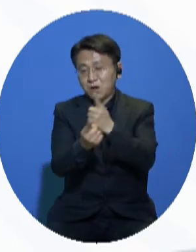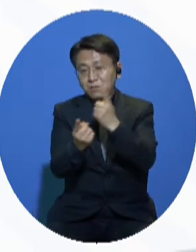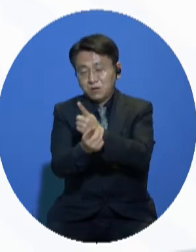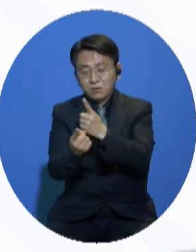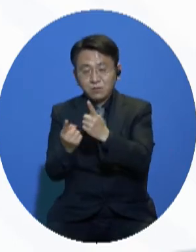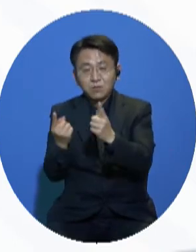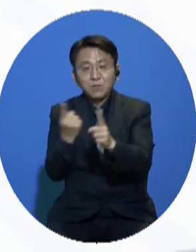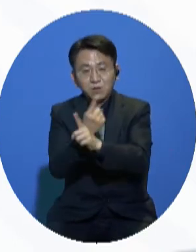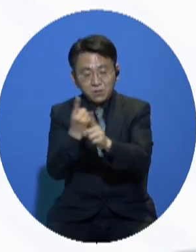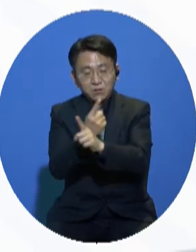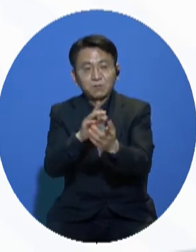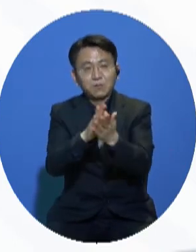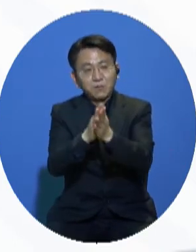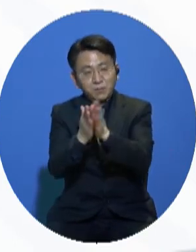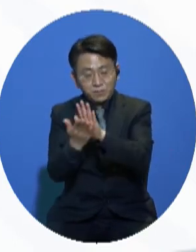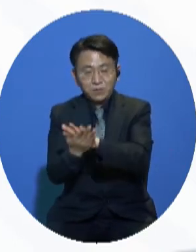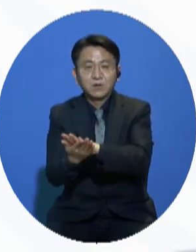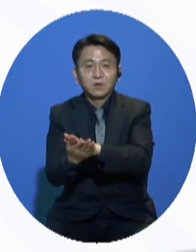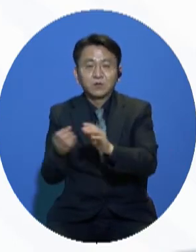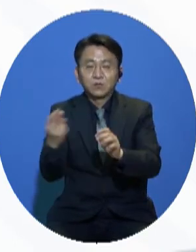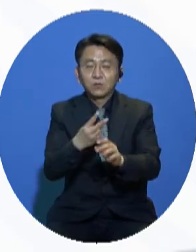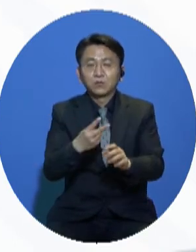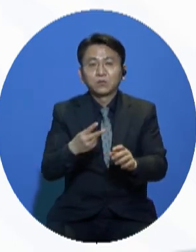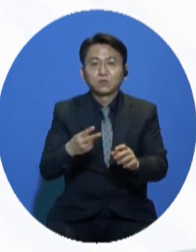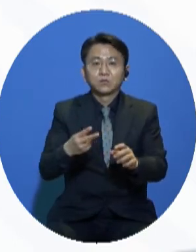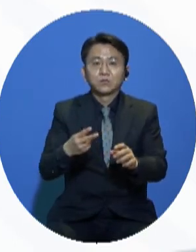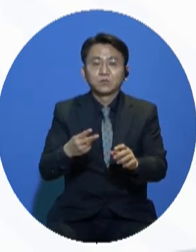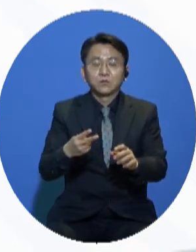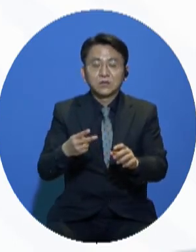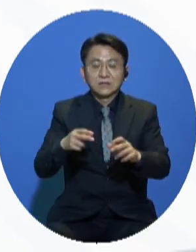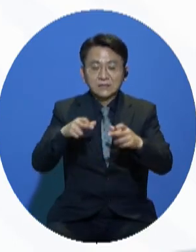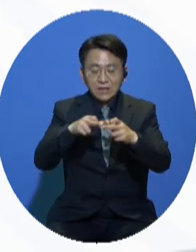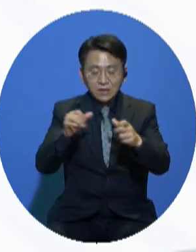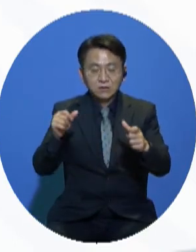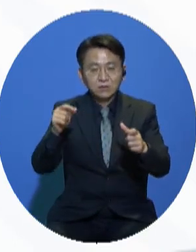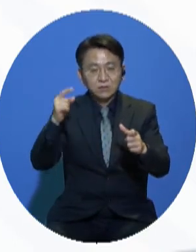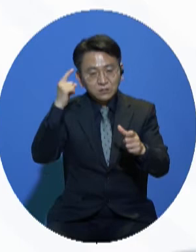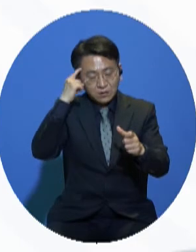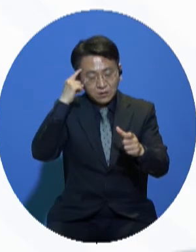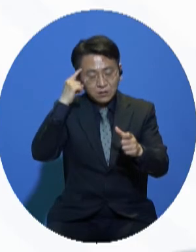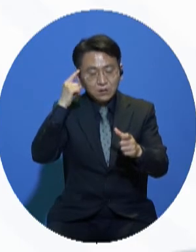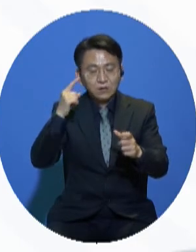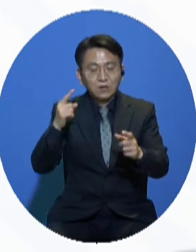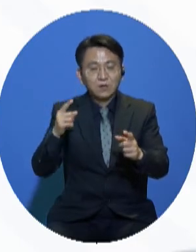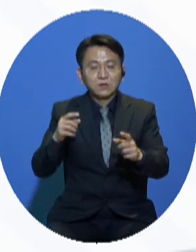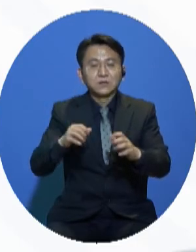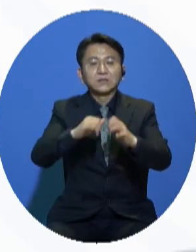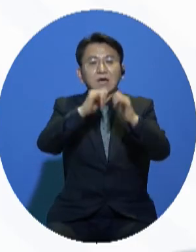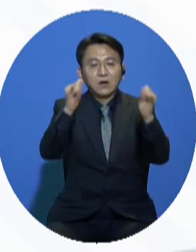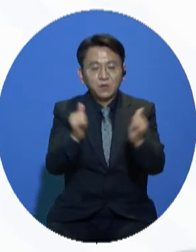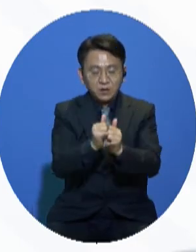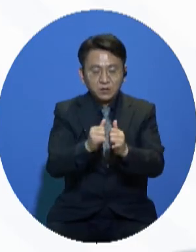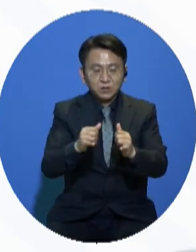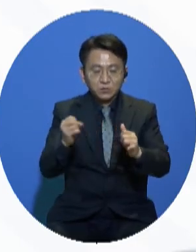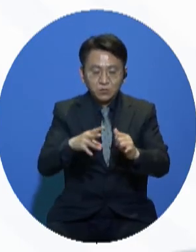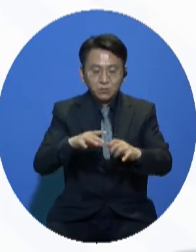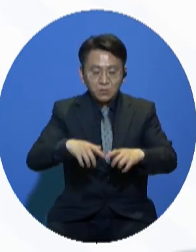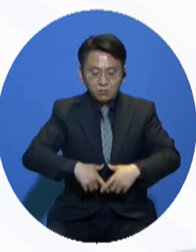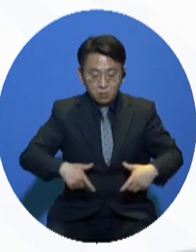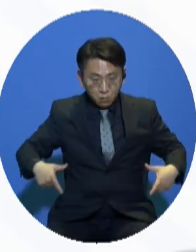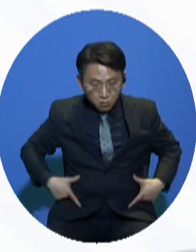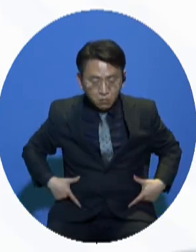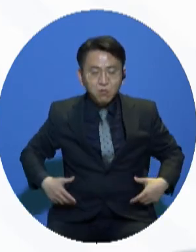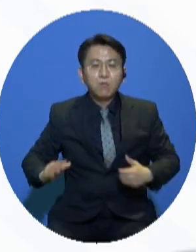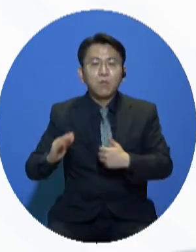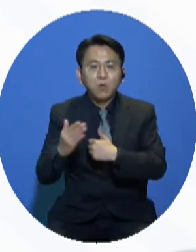변화를 가져왔습니다. 더 개방적이고 포용적인 사회가 될 수